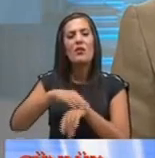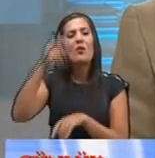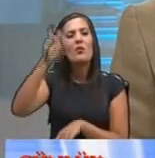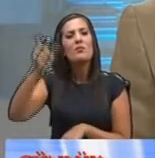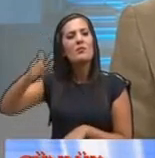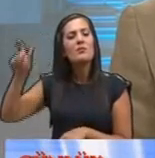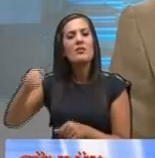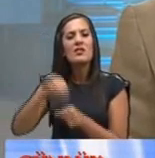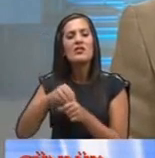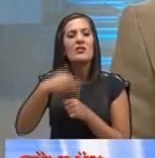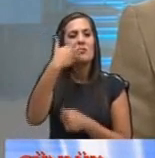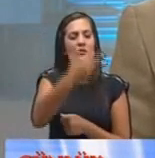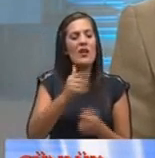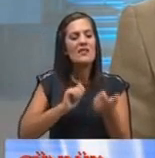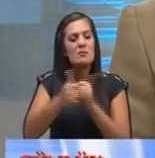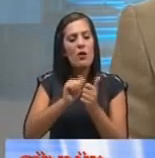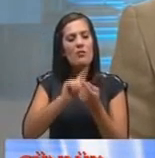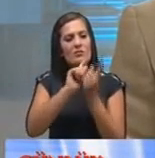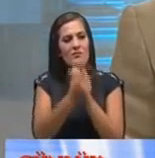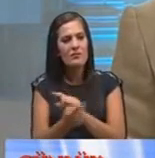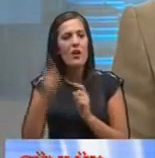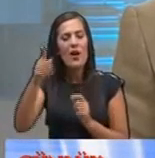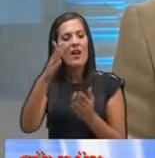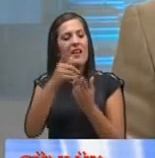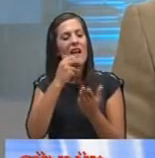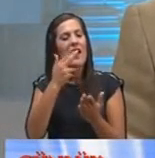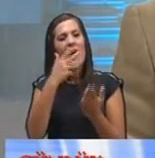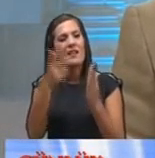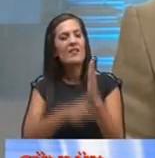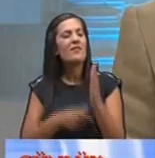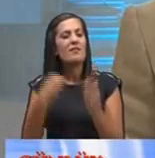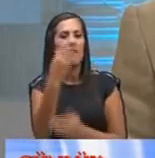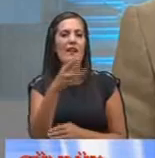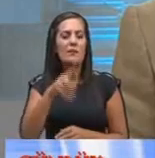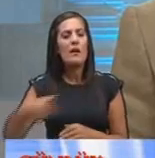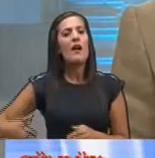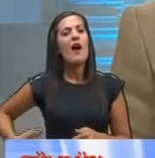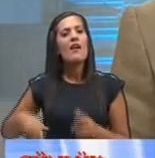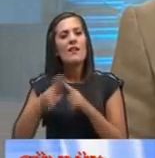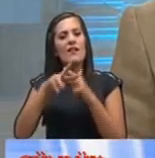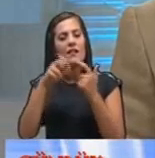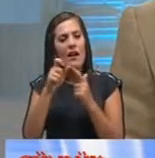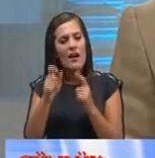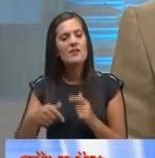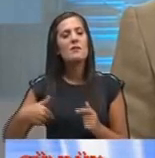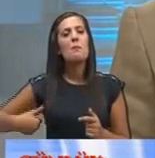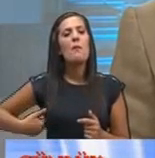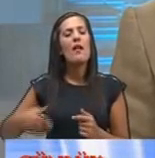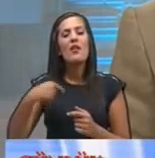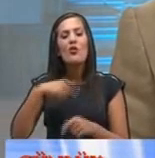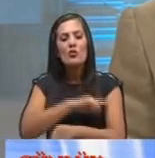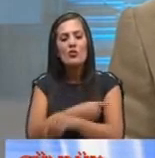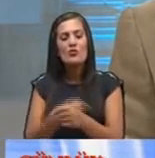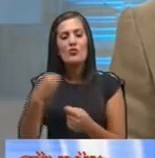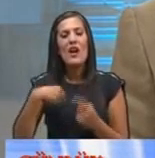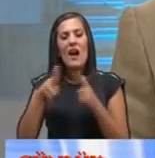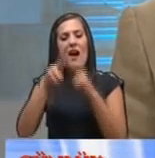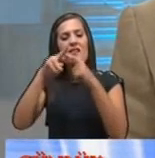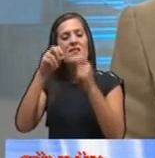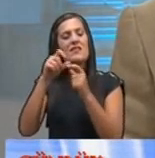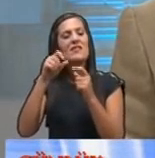tedavi uzmanı arkadaşlarımızın önerdiği şekilde karın kaslarımızı, bel kaslarımızı geliştirici, güçlendirici